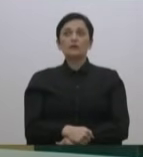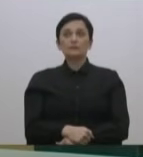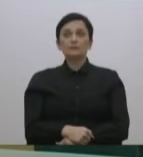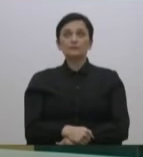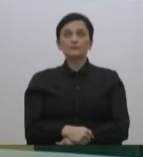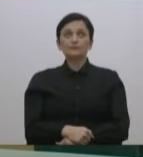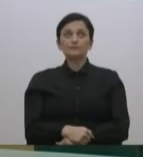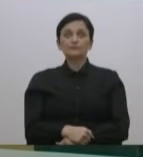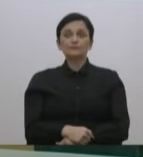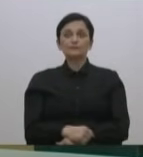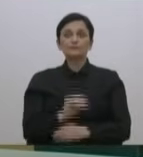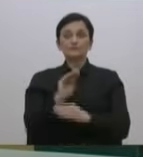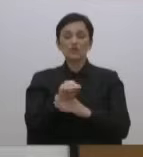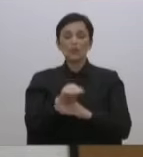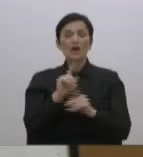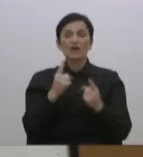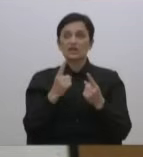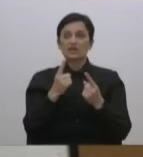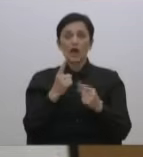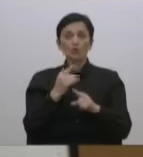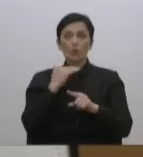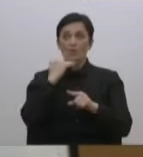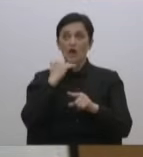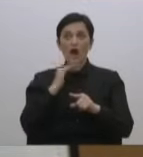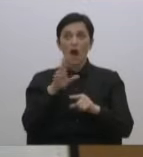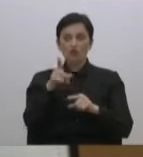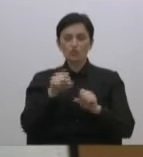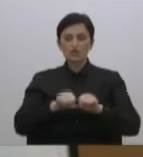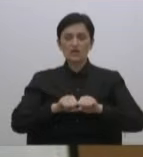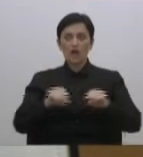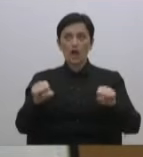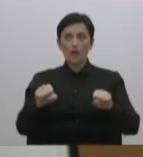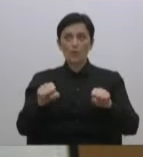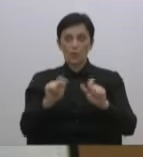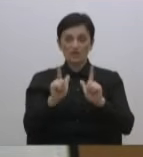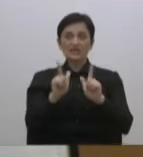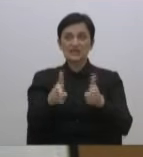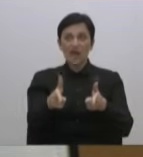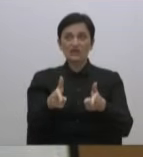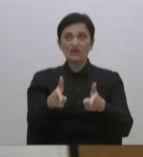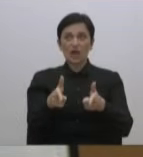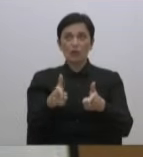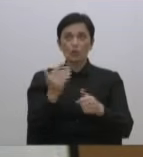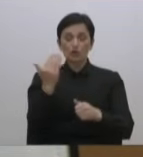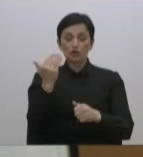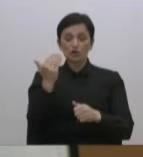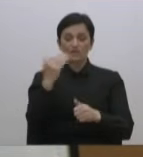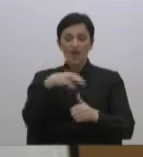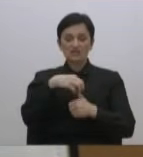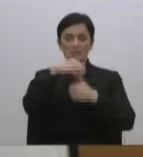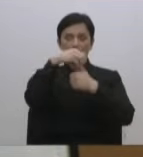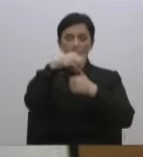That's Lebinet. Rato Mark Opnit Gambedauba, Rom Diet Hanchmot, Twens